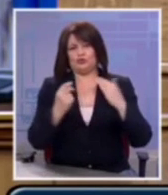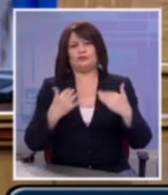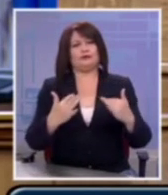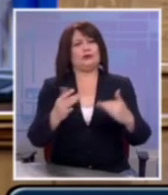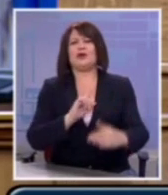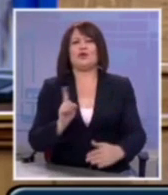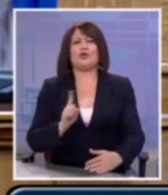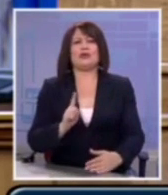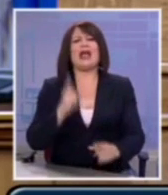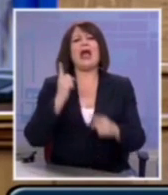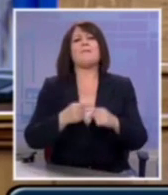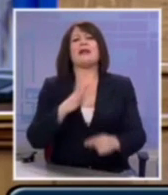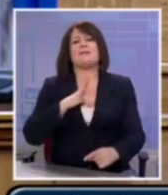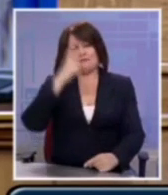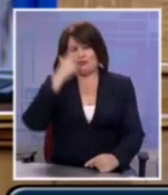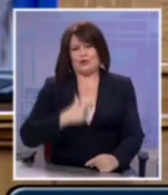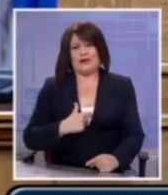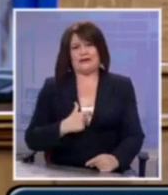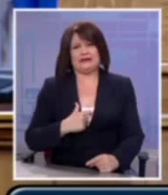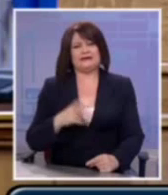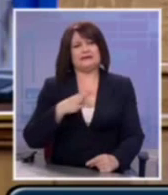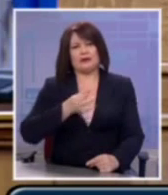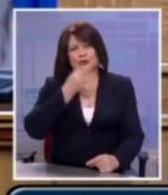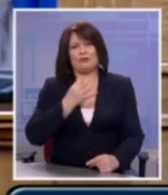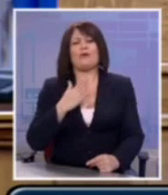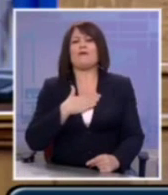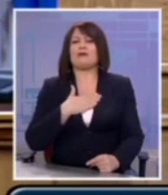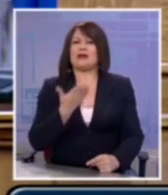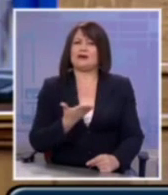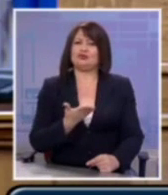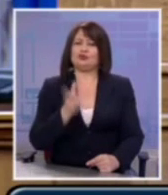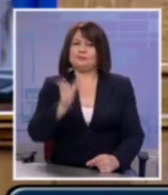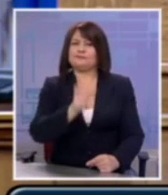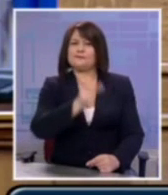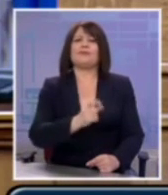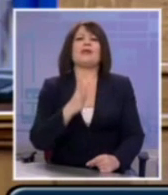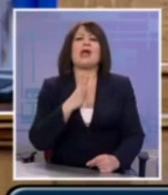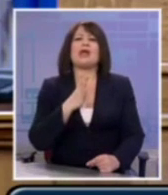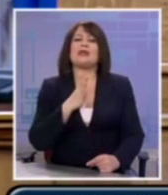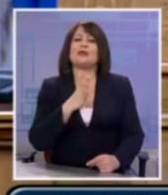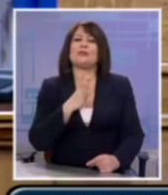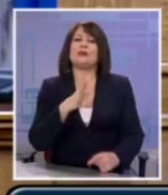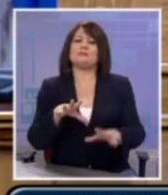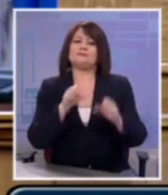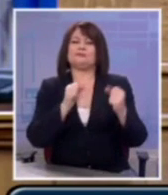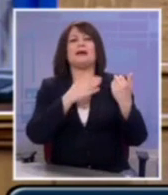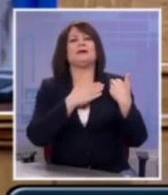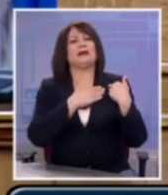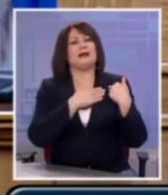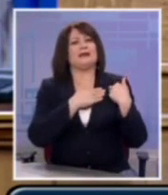αλλά ως πολίτης αυτής της χώρας, τους ανθρώπους που ανέλαβαν